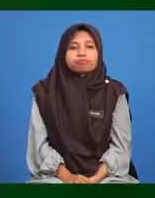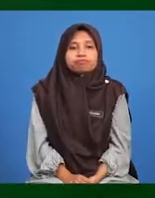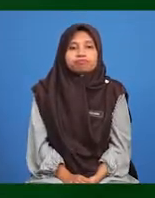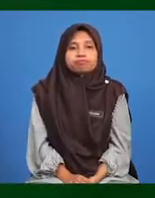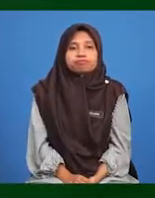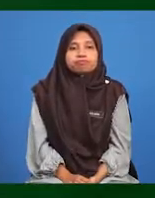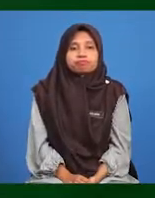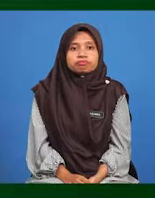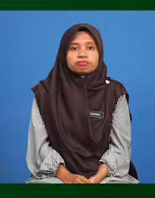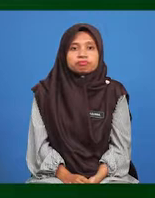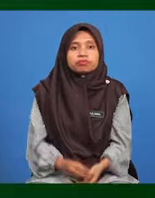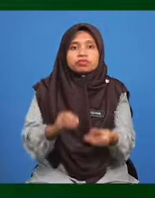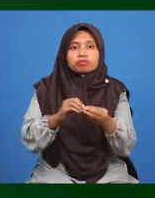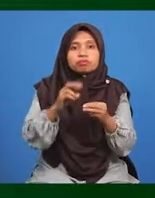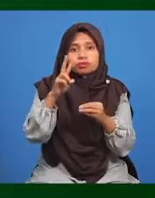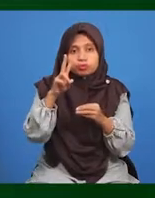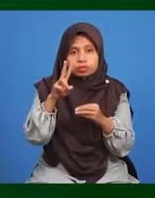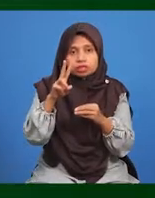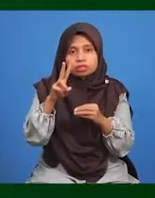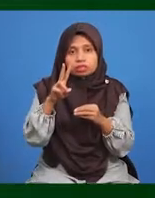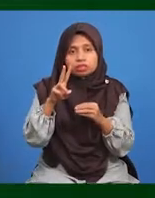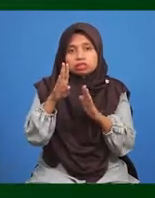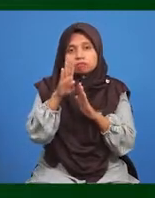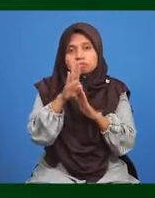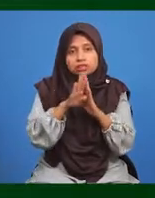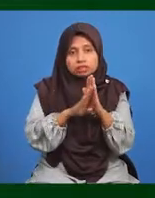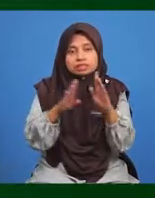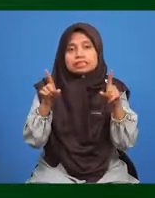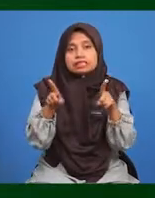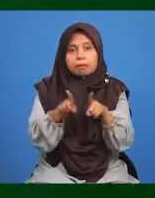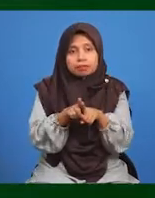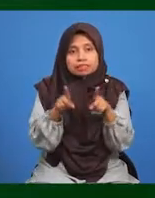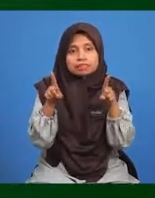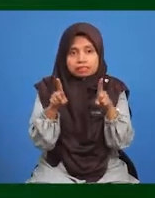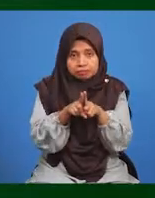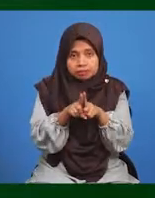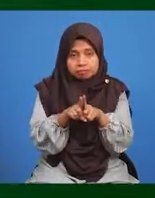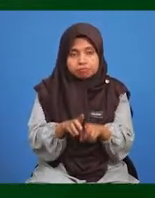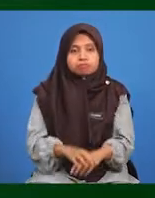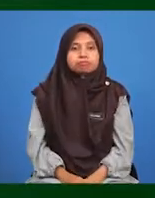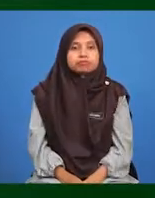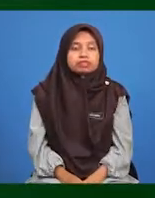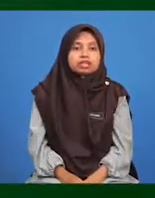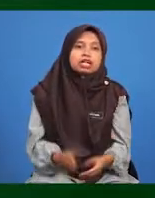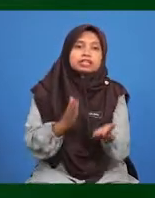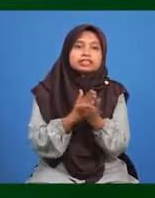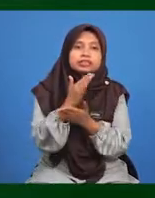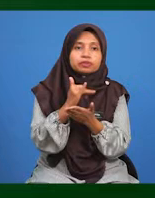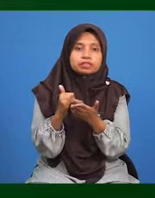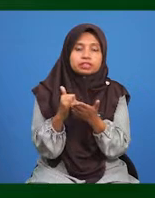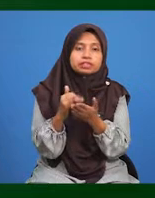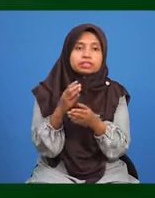murid-murid? Ya, yang kedua ialah perkataan bersama-sama.